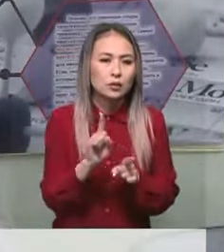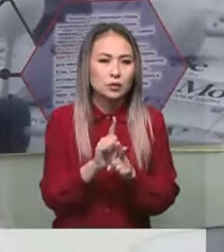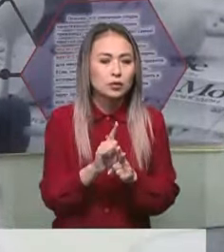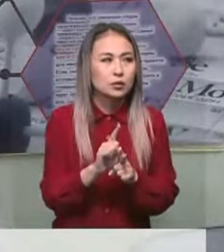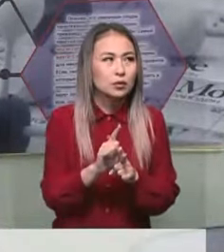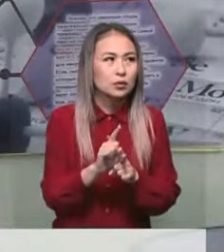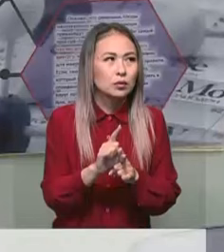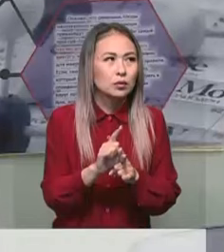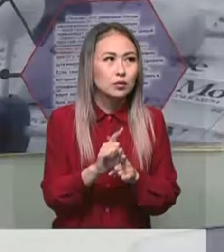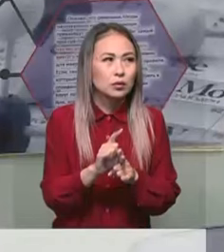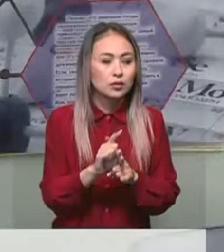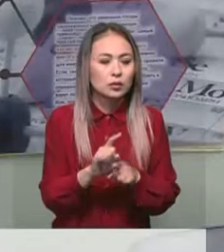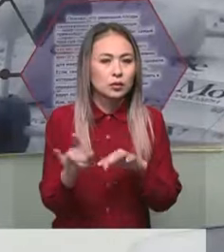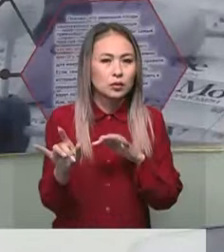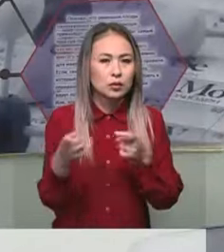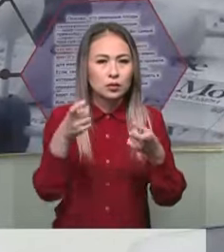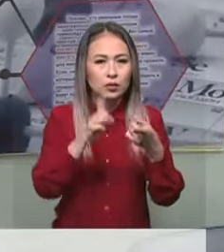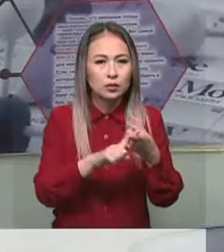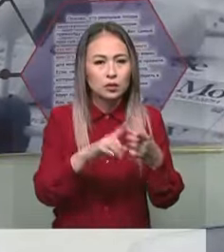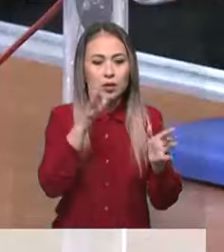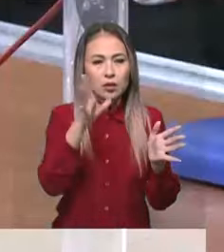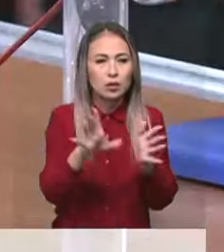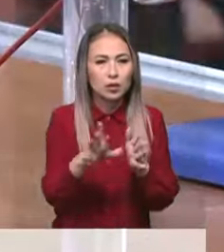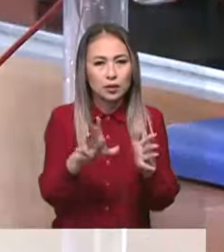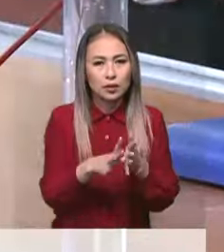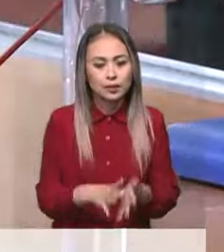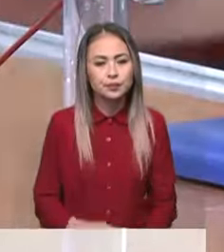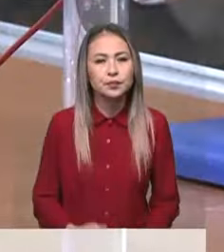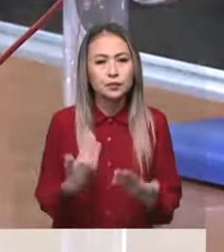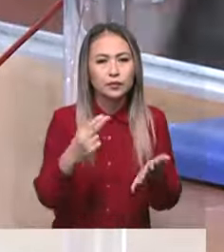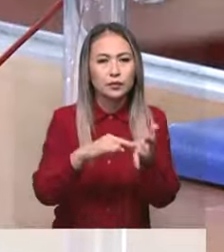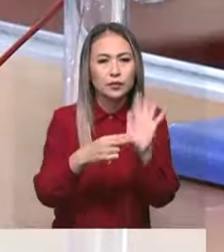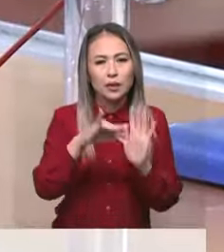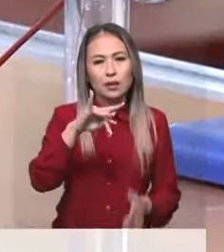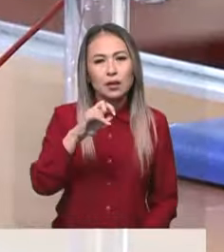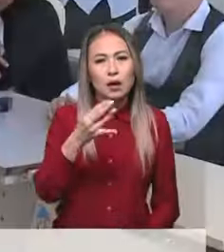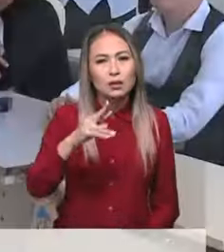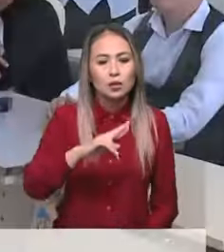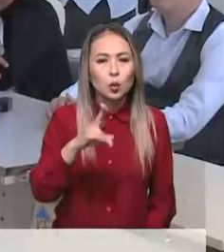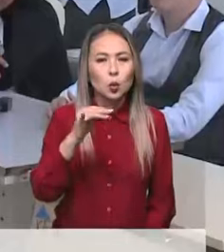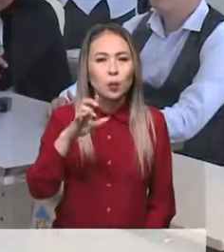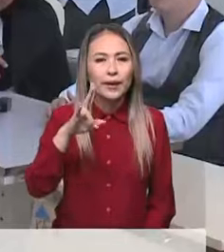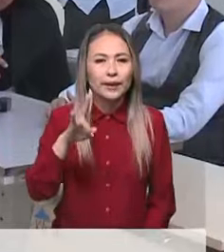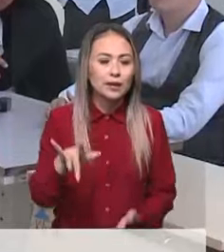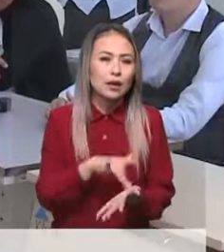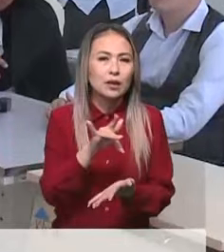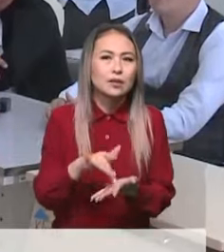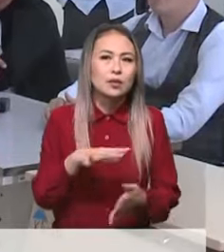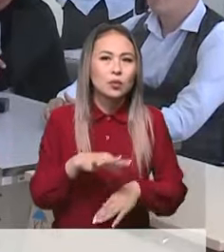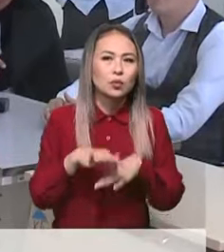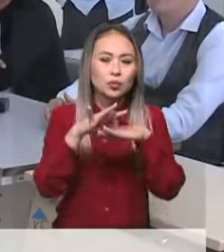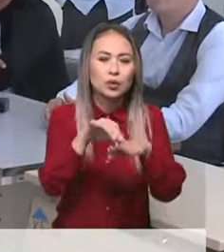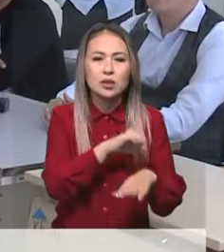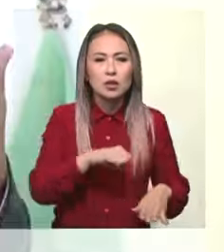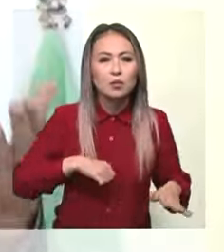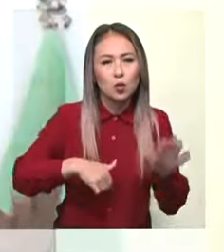деген сөз, яғни су мен судың әрекеттесуінен алынатын энергия деп айтылады. Бұл жоба Ирландияның астанасы Дублин қаласында өткен халықаралық конгресте